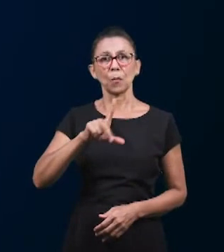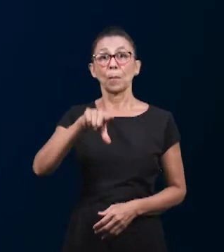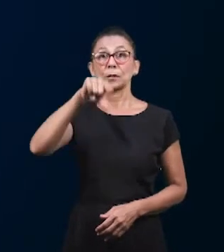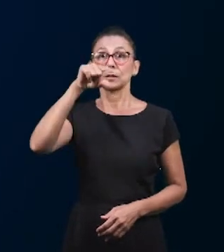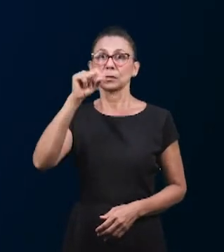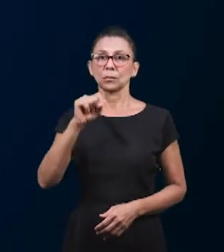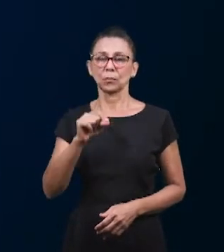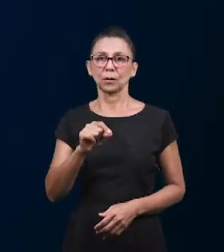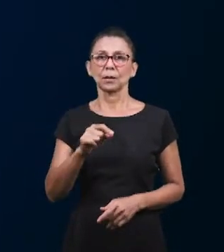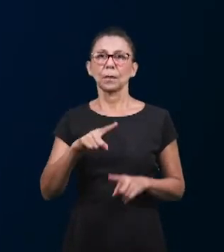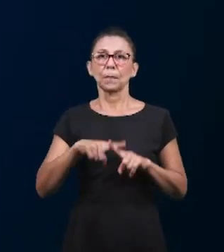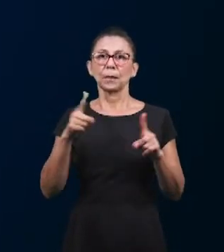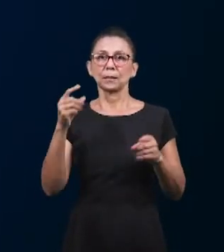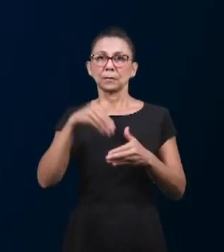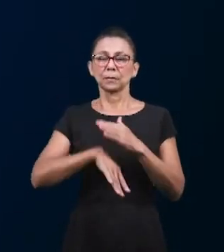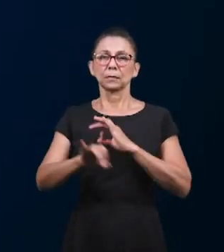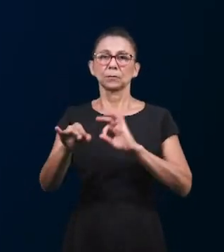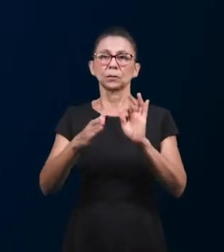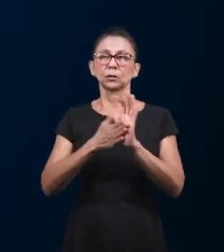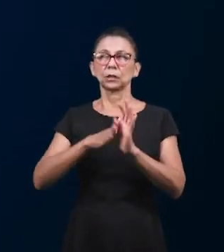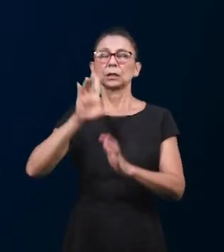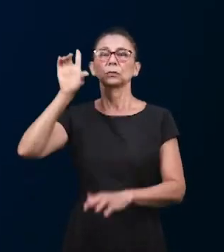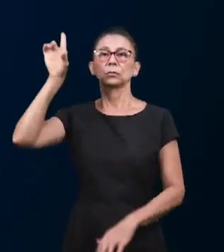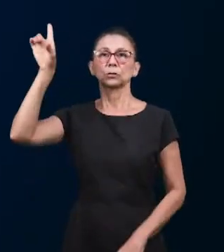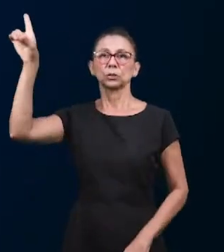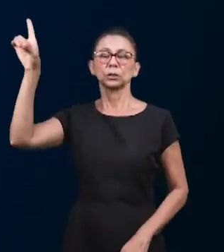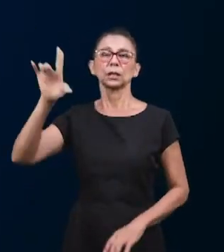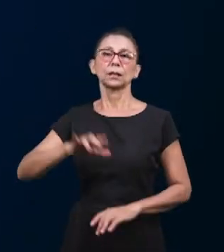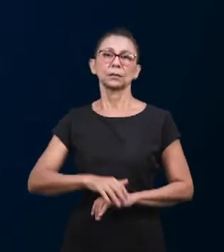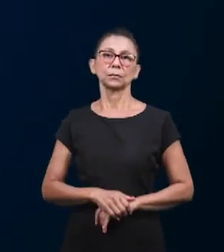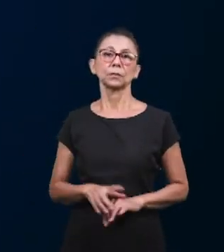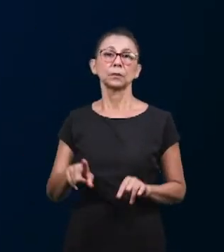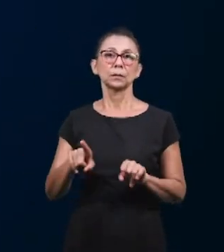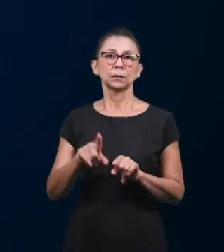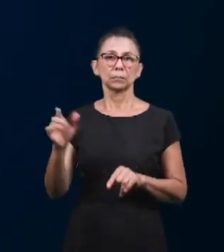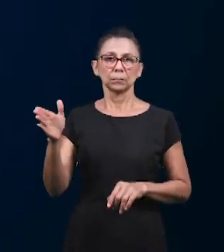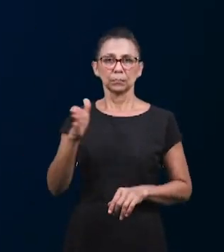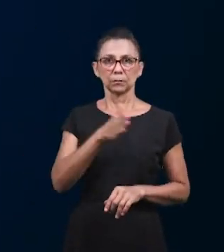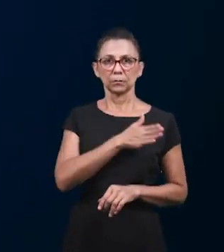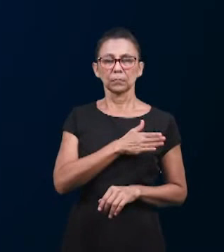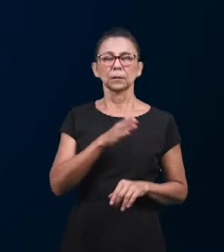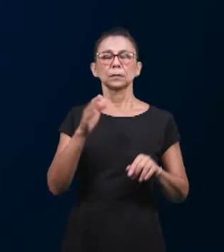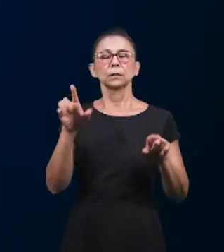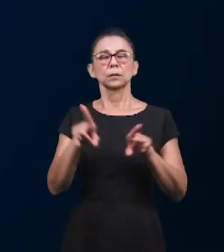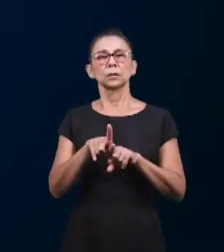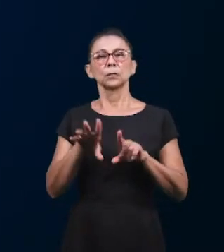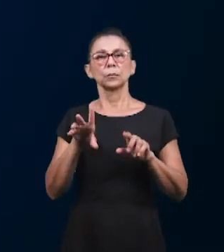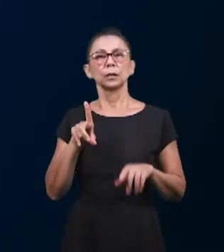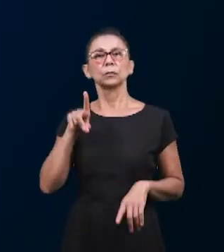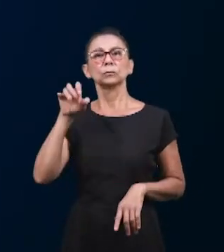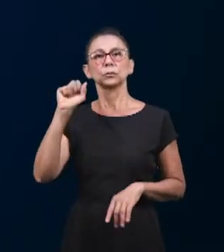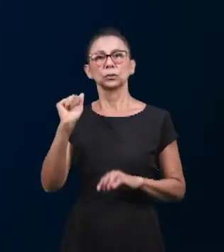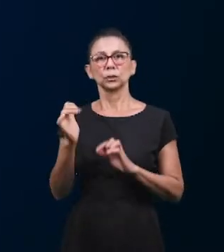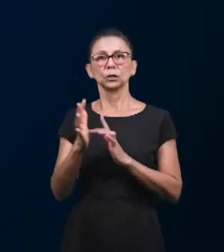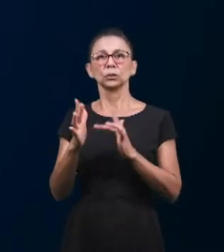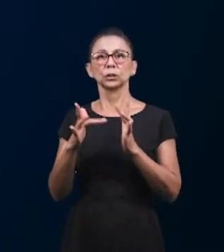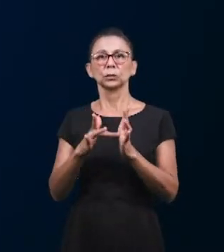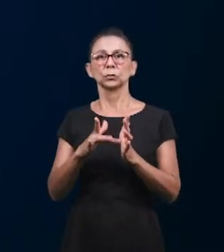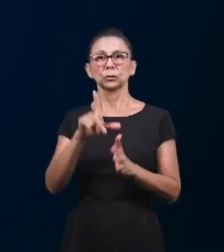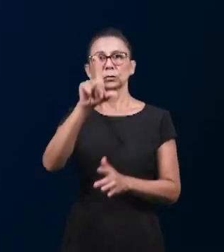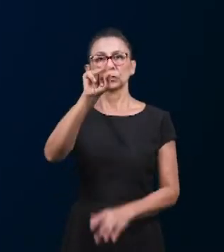como também um dia aprove ao Pai fazer-se necessário o nosso encontro com o Senhor